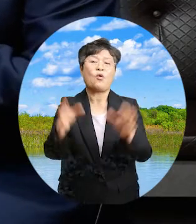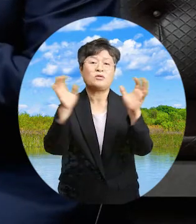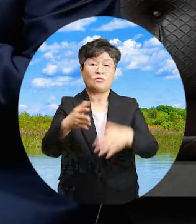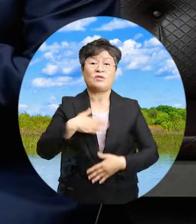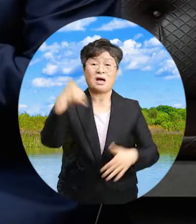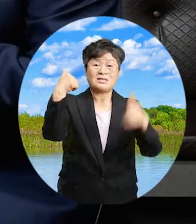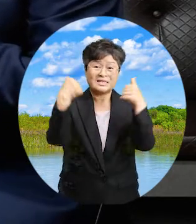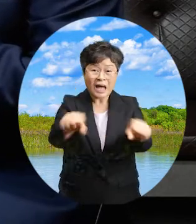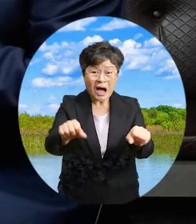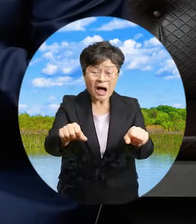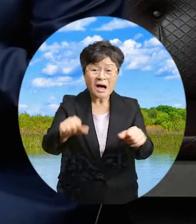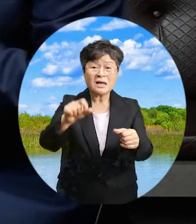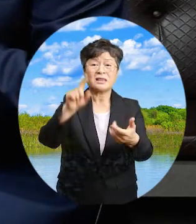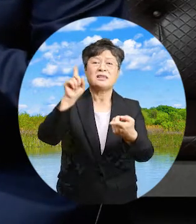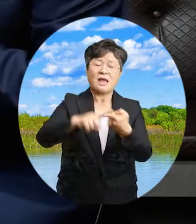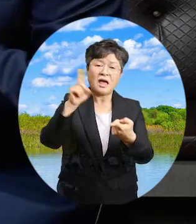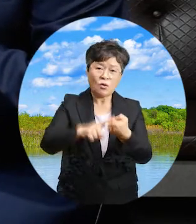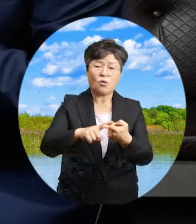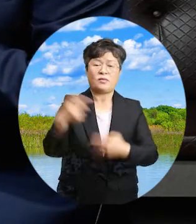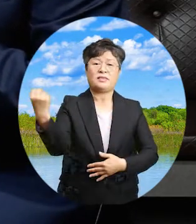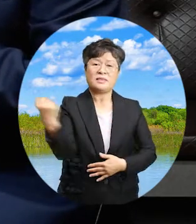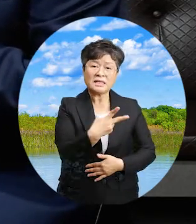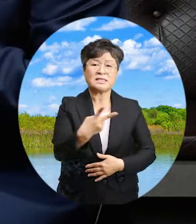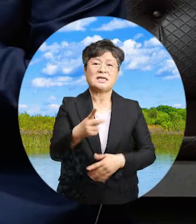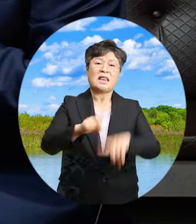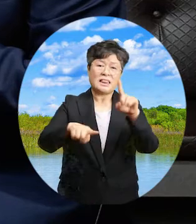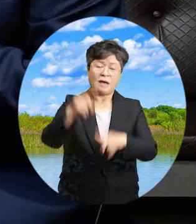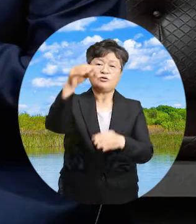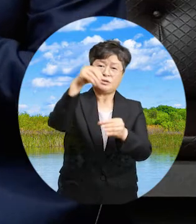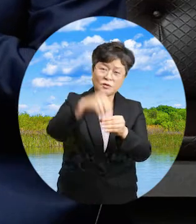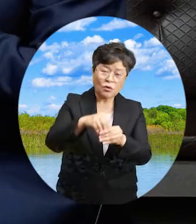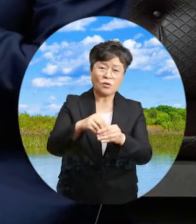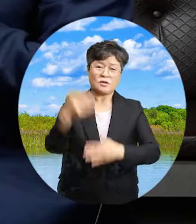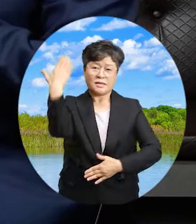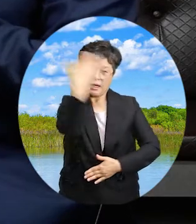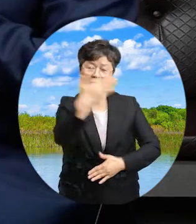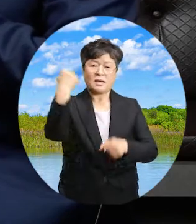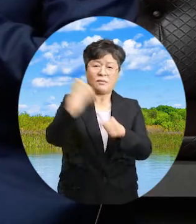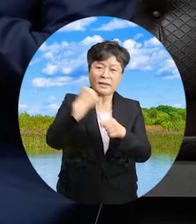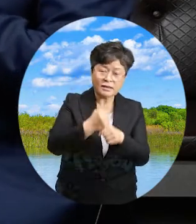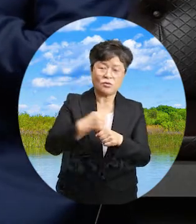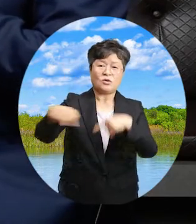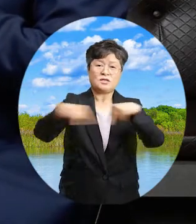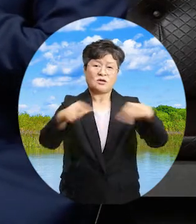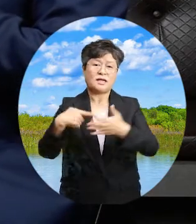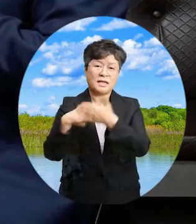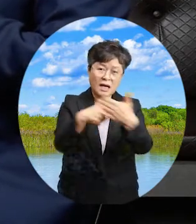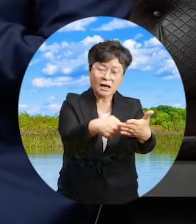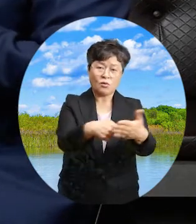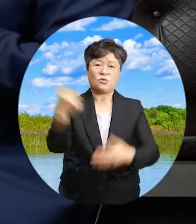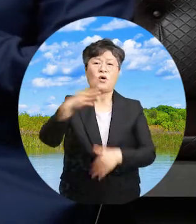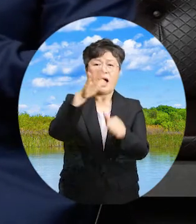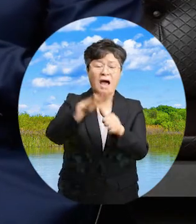누구랑 같이 한 건지 이게 좀 궁금하거든요. 어떤 특별함이 있길래 이렇게 이게 인터뷰 자료까지 넣으셨는지 궁금해서 요거로